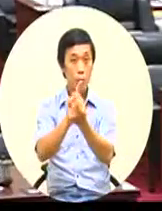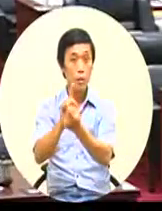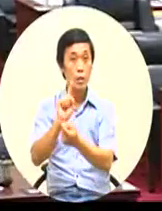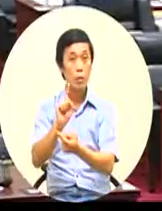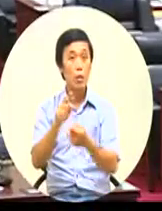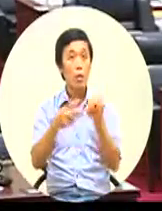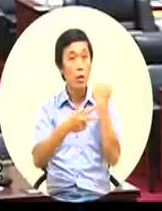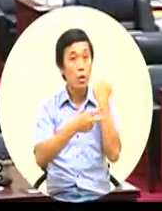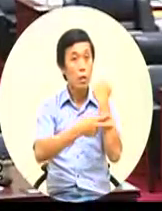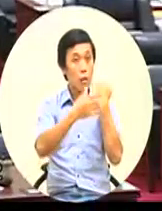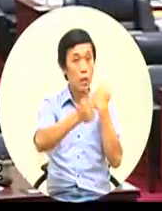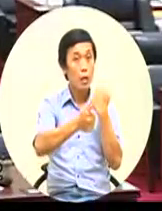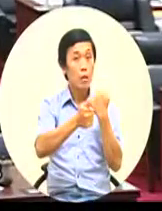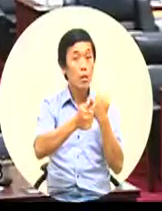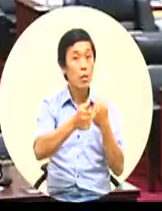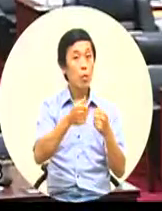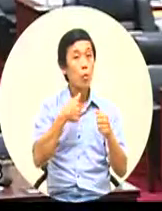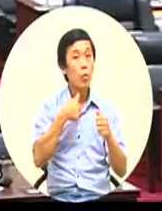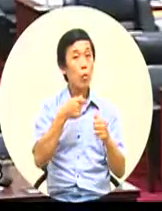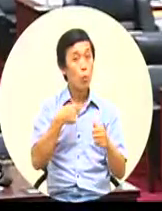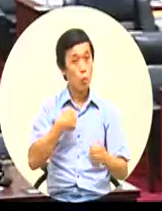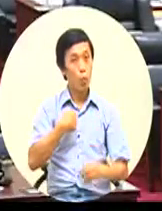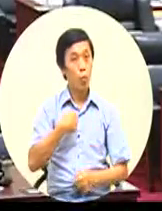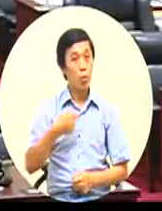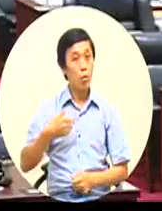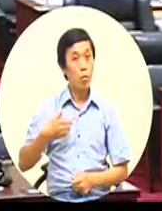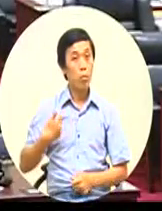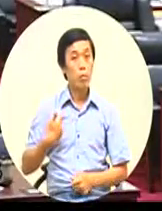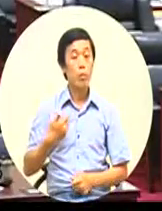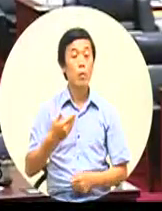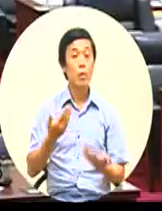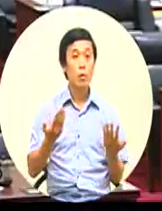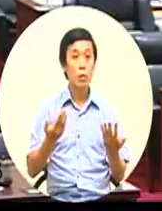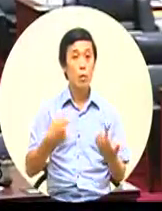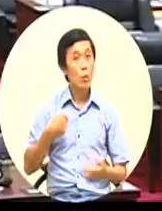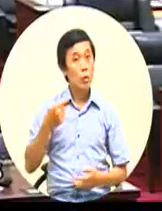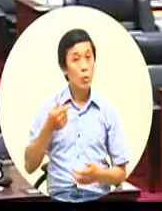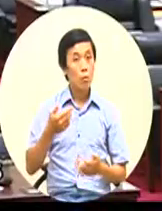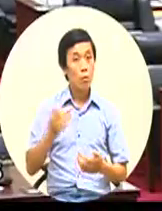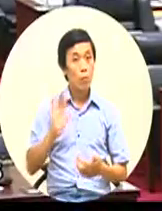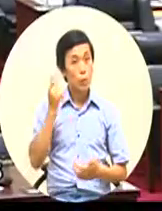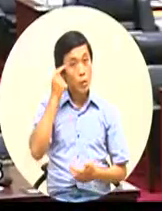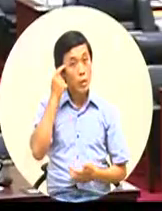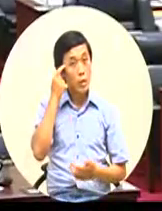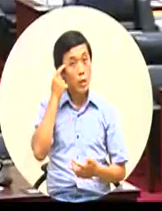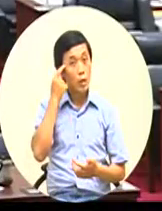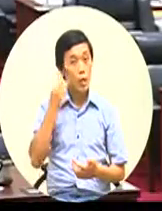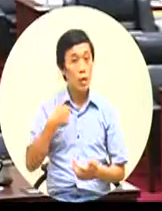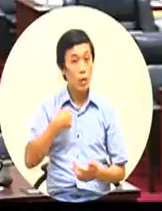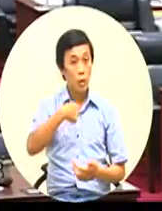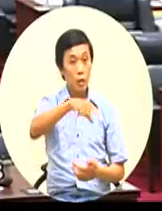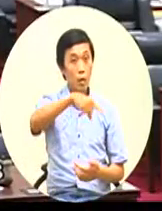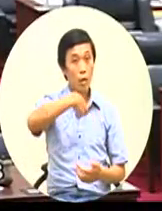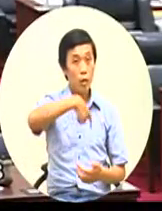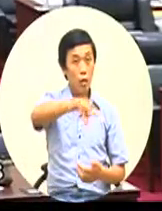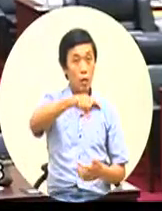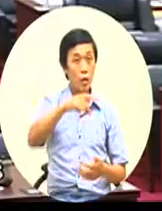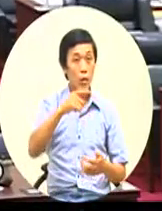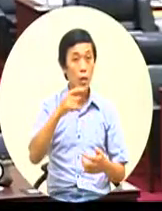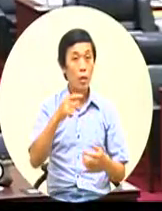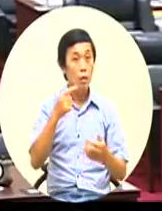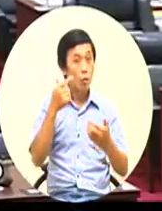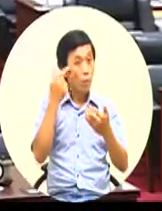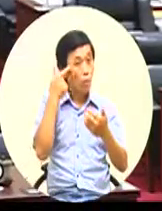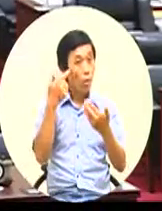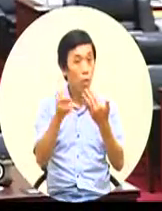里长。我不知道，在这里我不想要就说两边大家一定有互相不理解的地方。同样为了